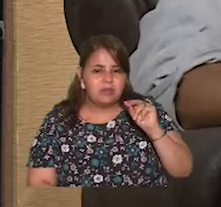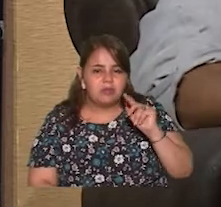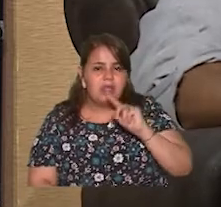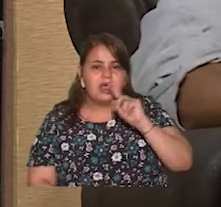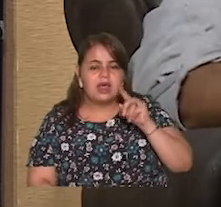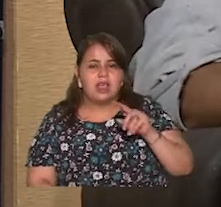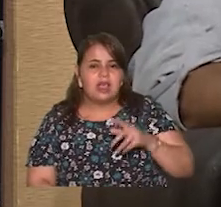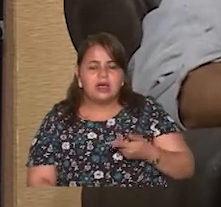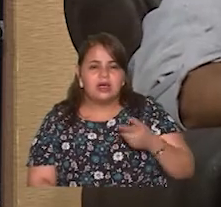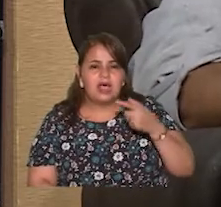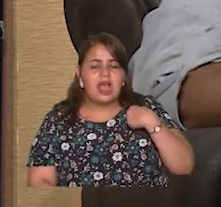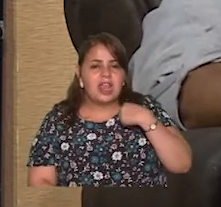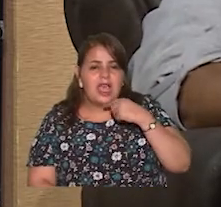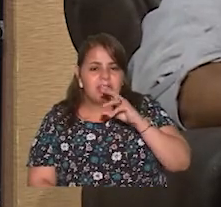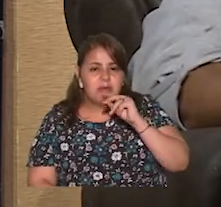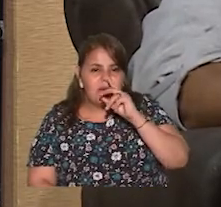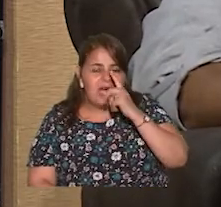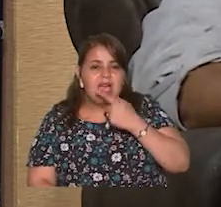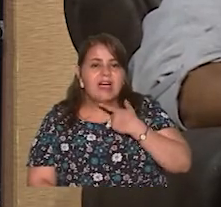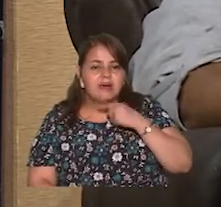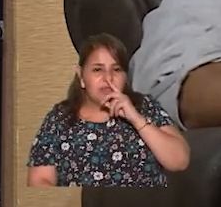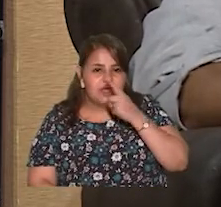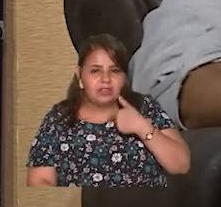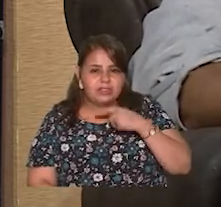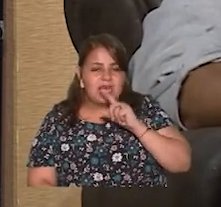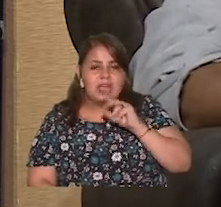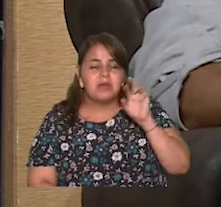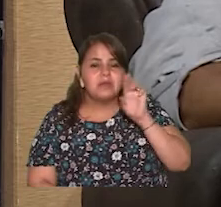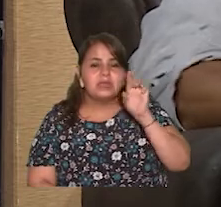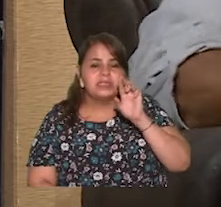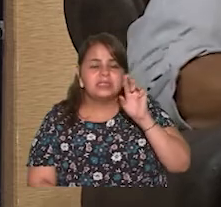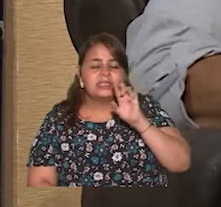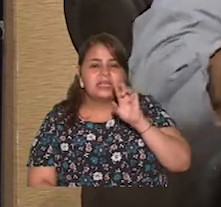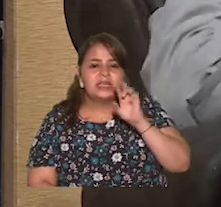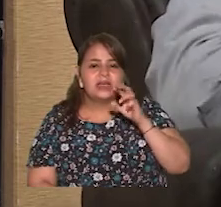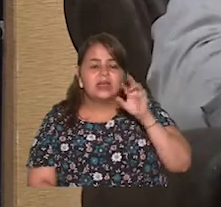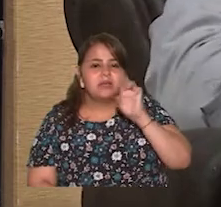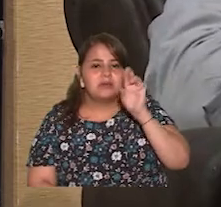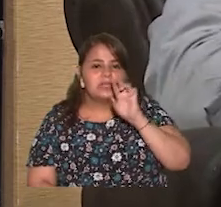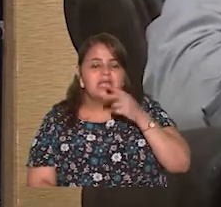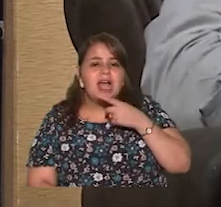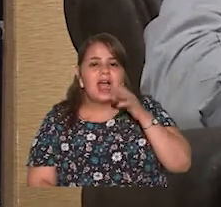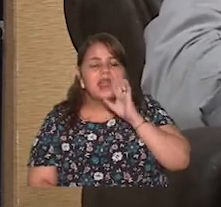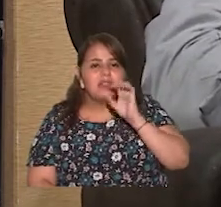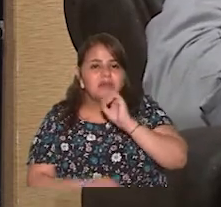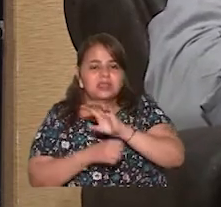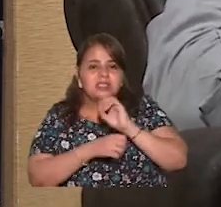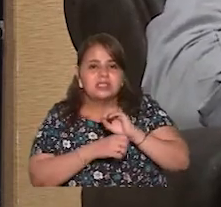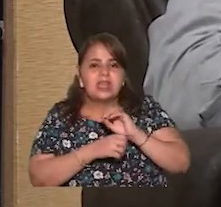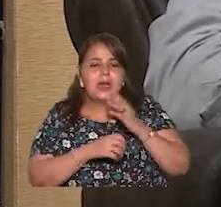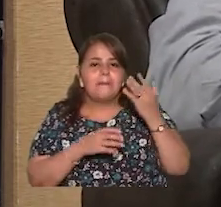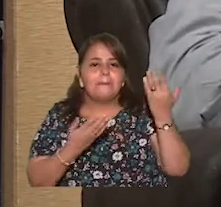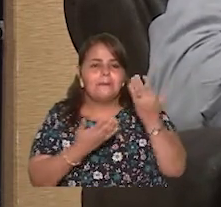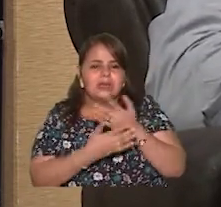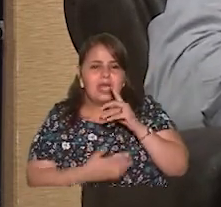القصه بس انا ما بقاش اناني، لانه المسيح علمني كده. انا ببذل نفسي، يعني دايما الرجاله بتمسك في حته ما بتسمعش